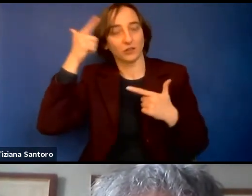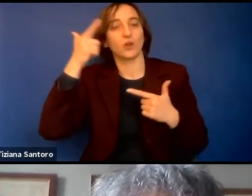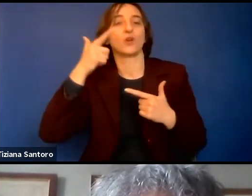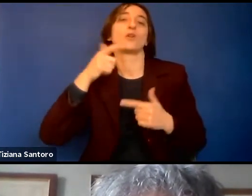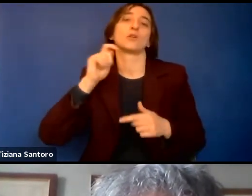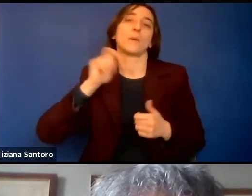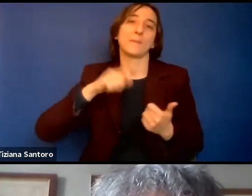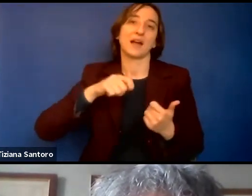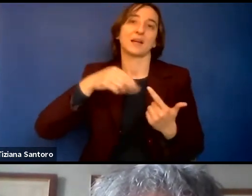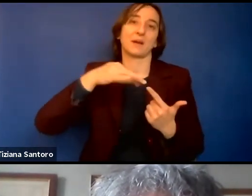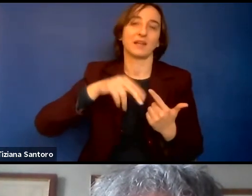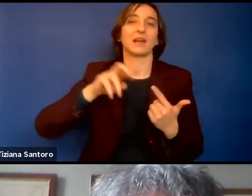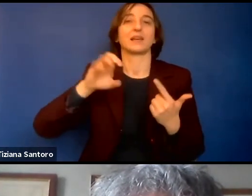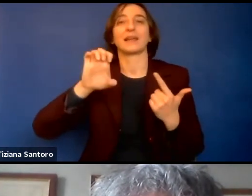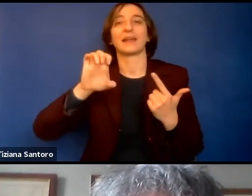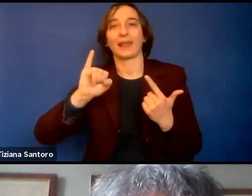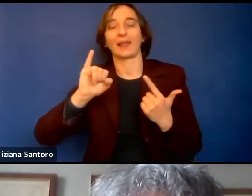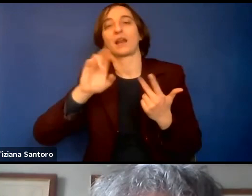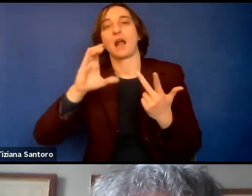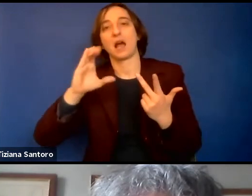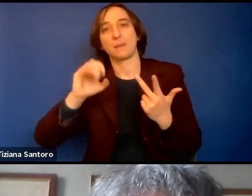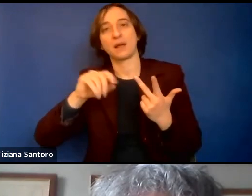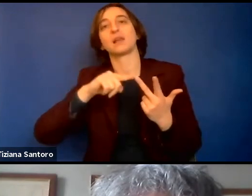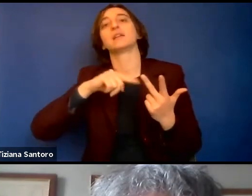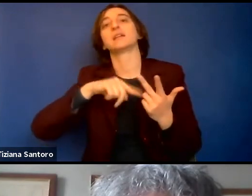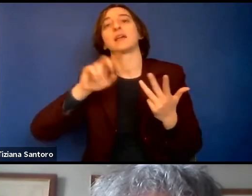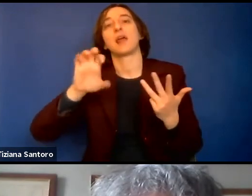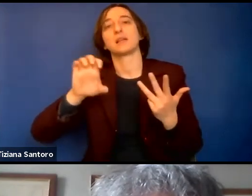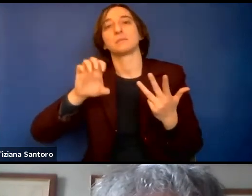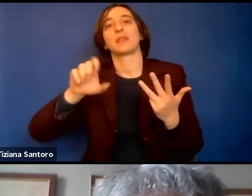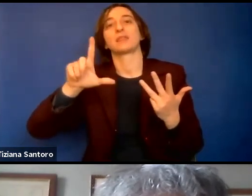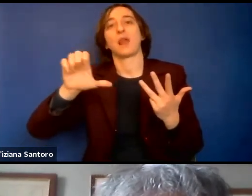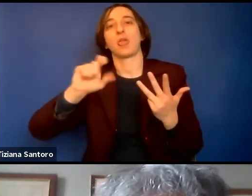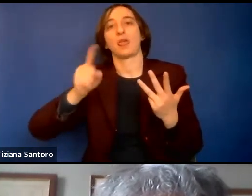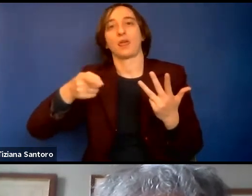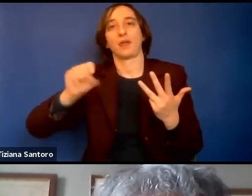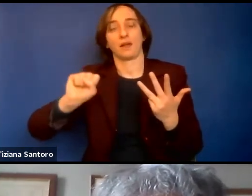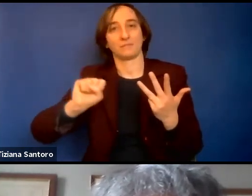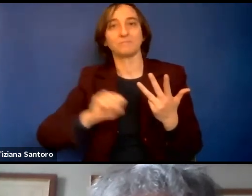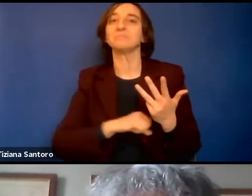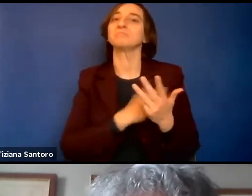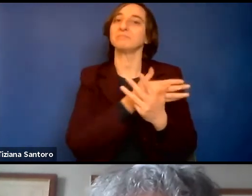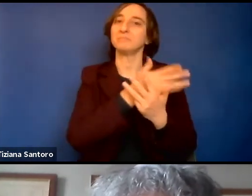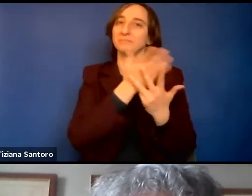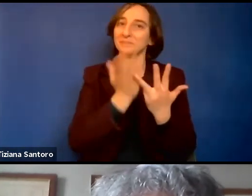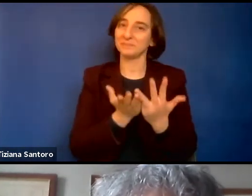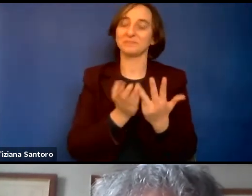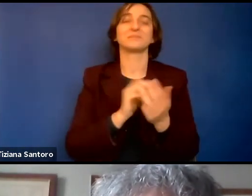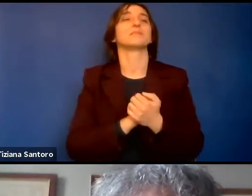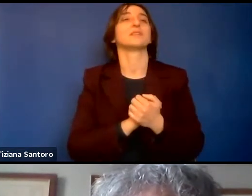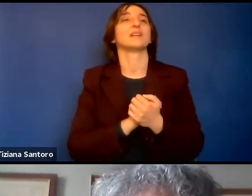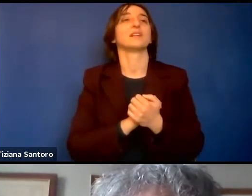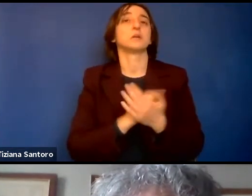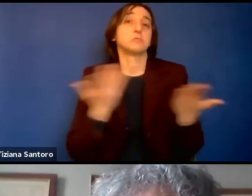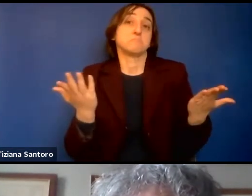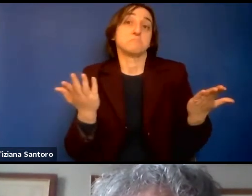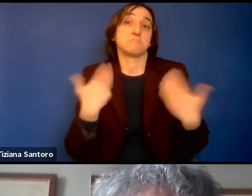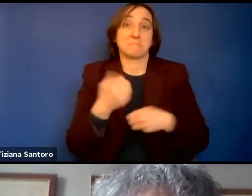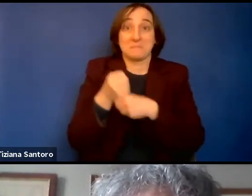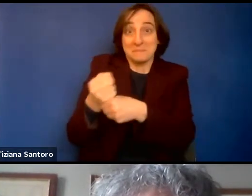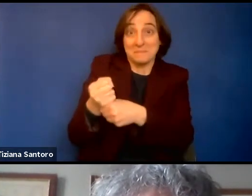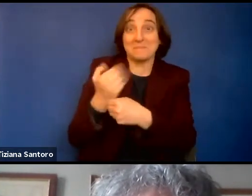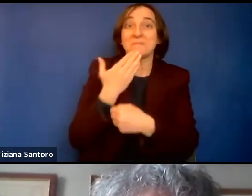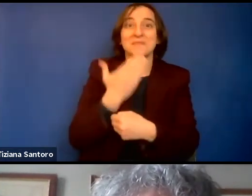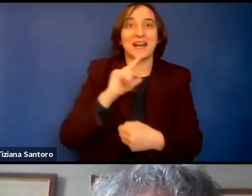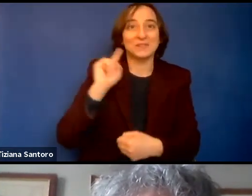Irene Caramelli e Isabella Lega. A te la parola, io intanto ringrazio tutti e